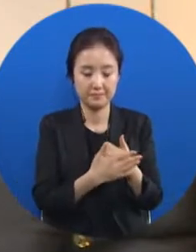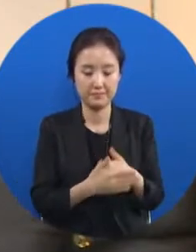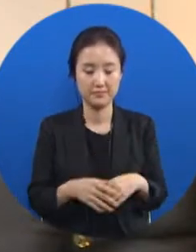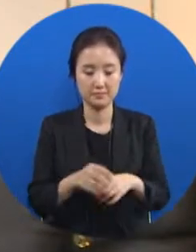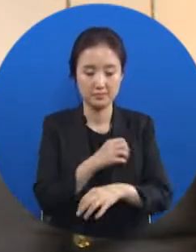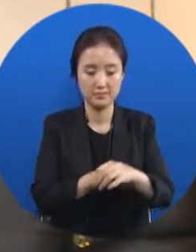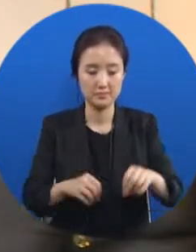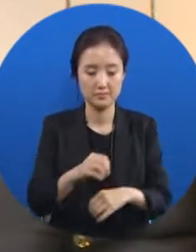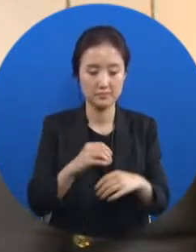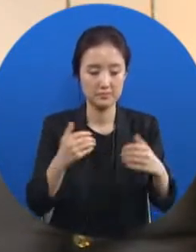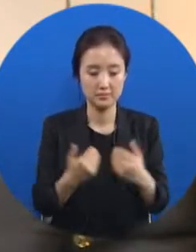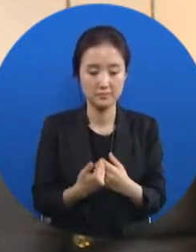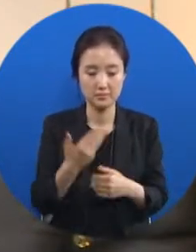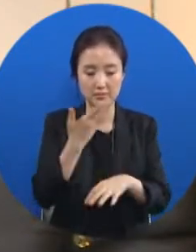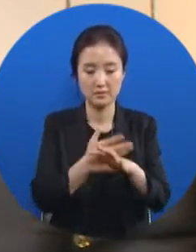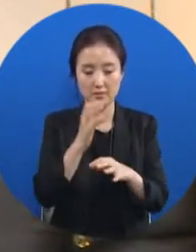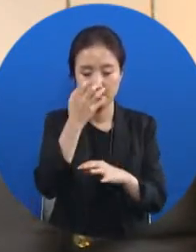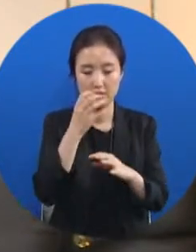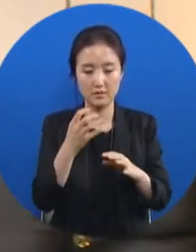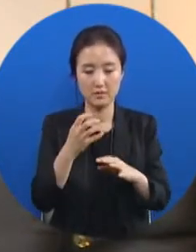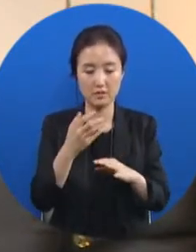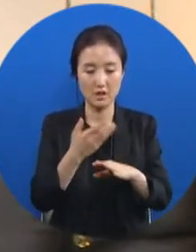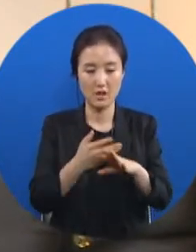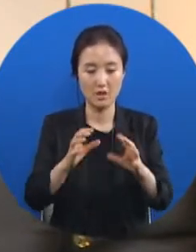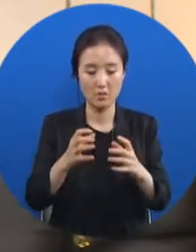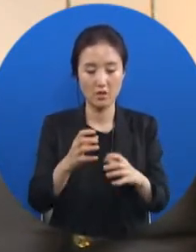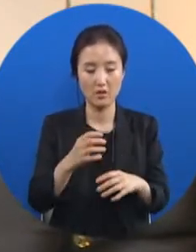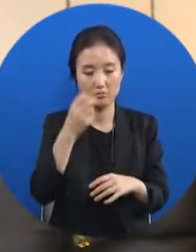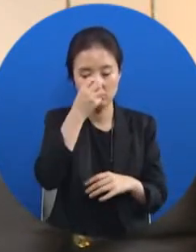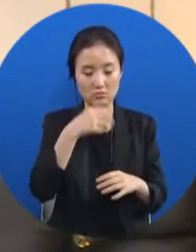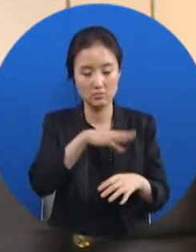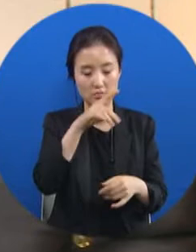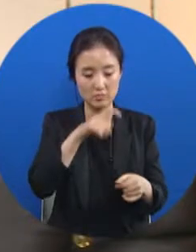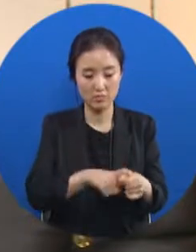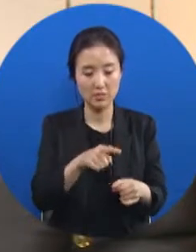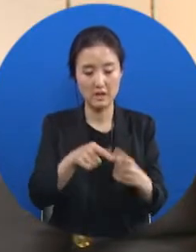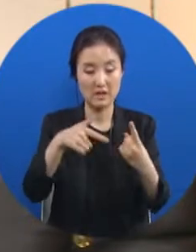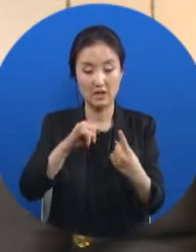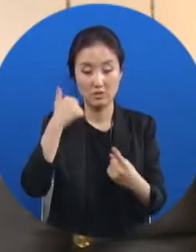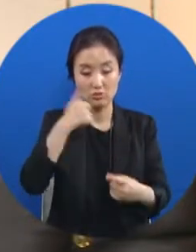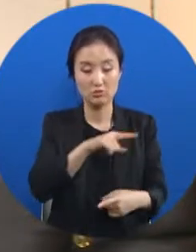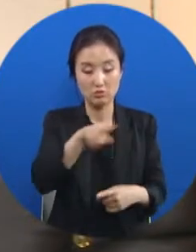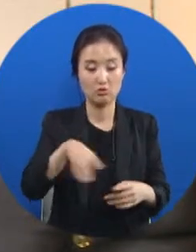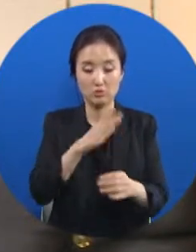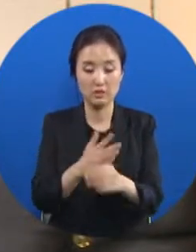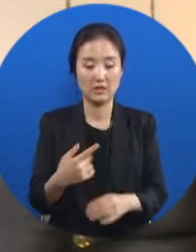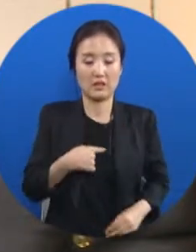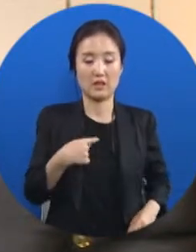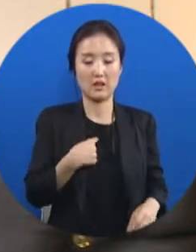주로 나간 1기가 이제 저였어요. 그러다가 이제 사업 시작하고